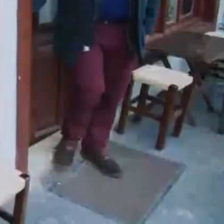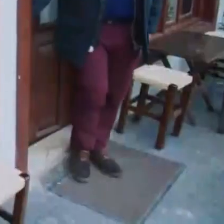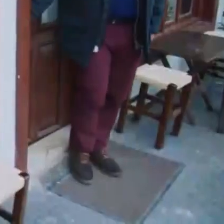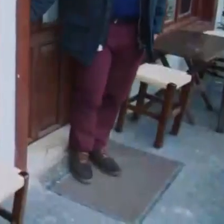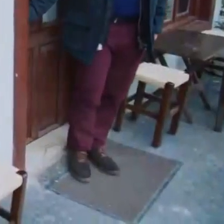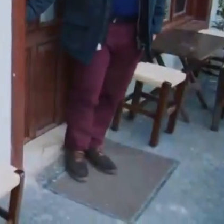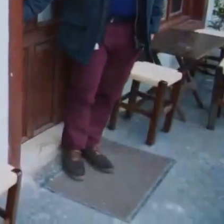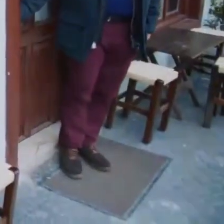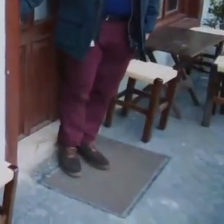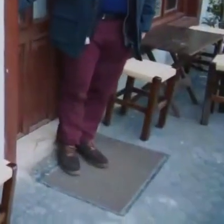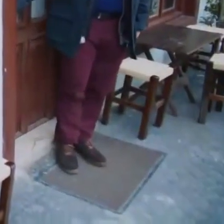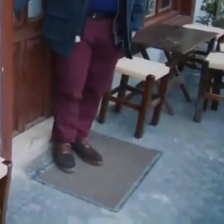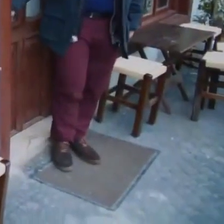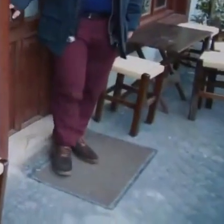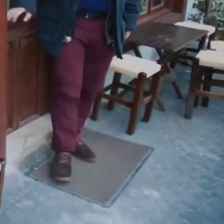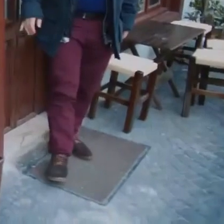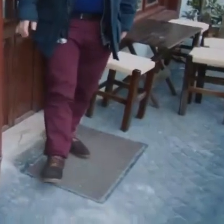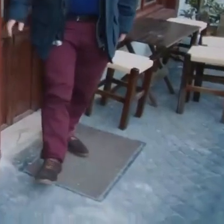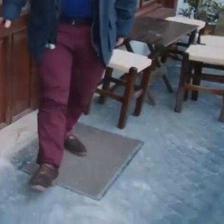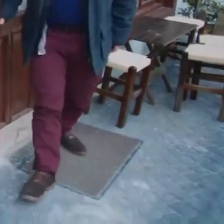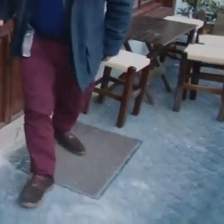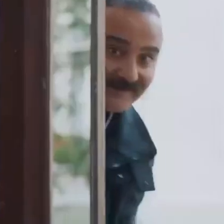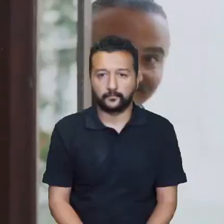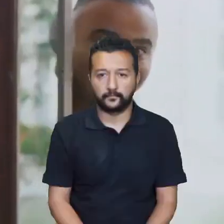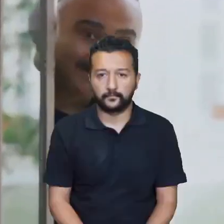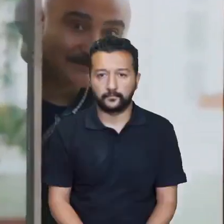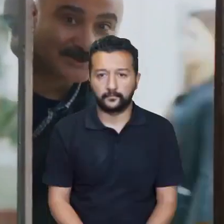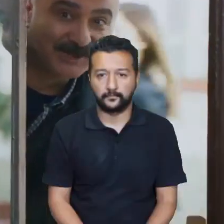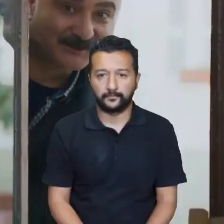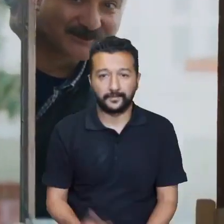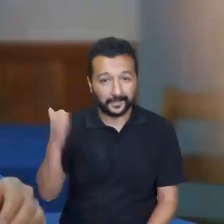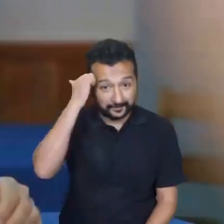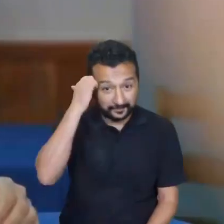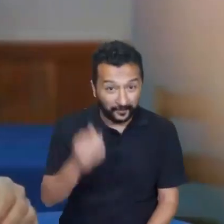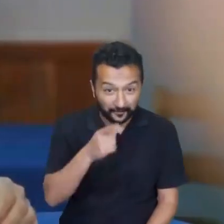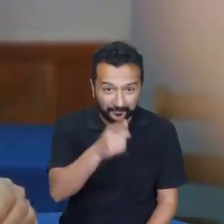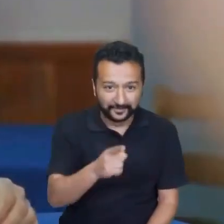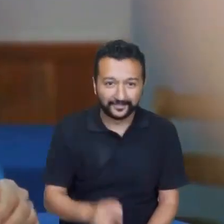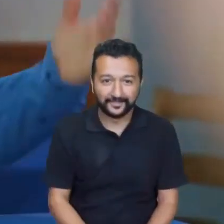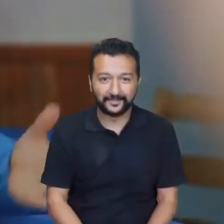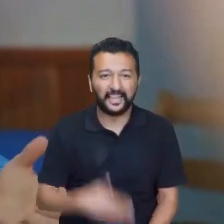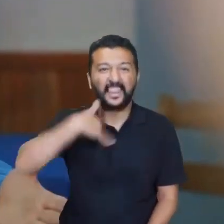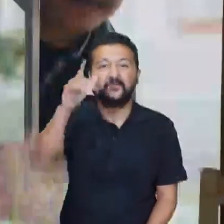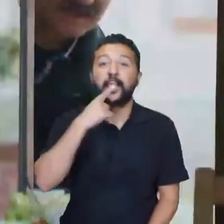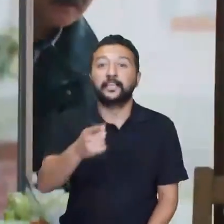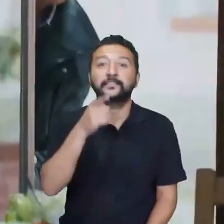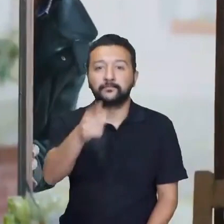Umudunu kesip kapıyı kapatarak çıktı. Açık pencereden içeri sırıtıyor. Pişman oldun mu?